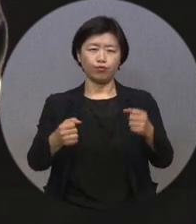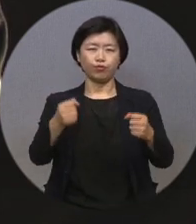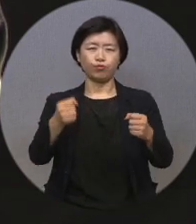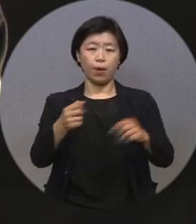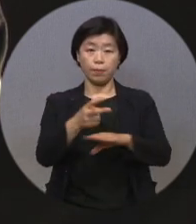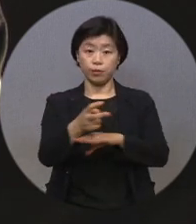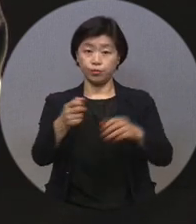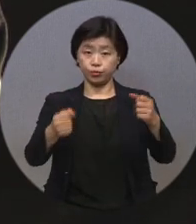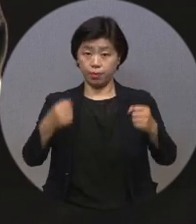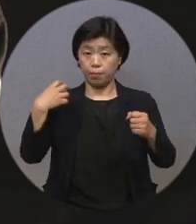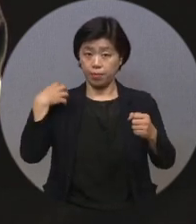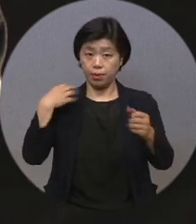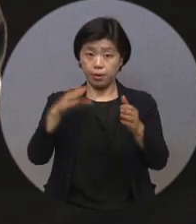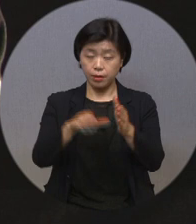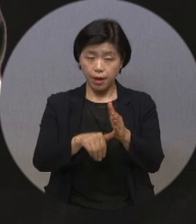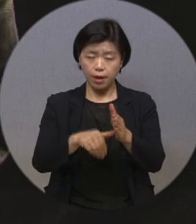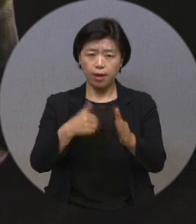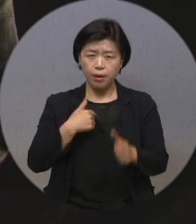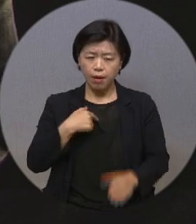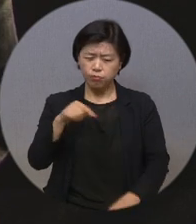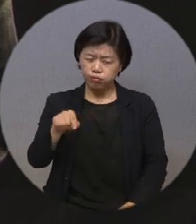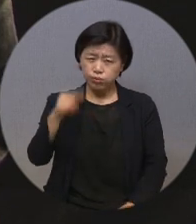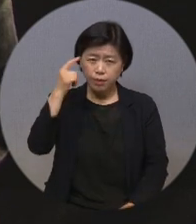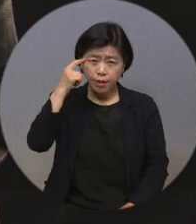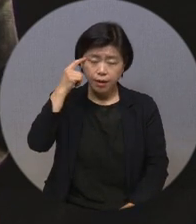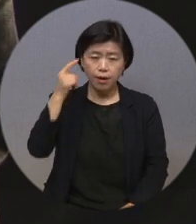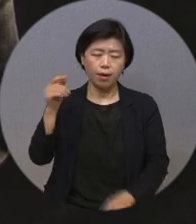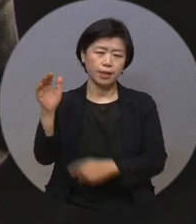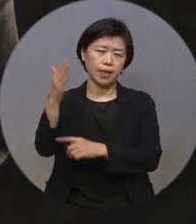사서 봉사를 했습니다.